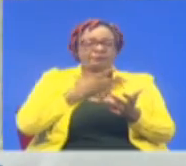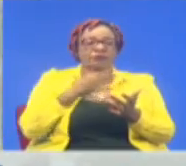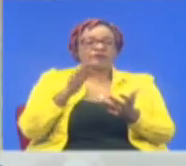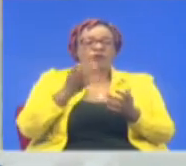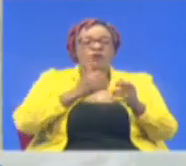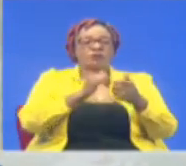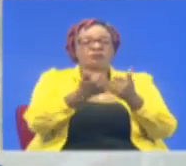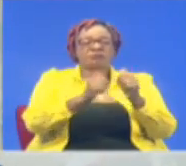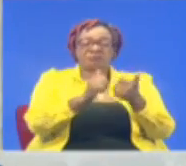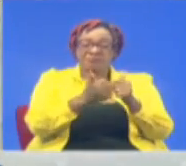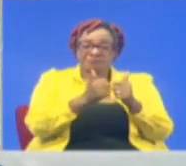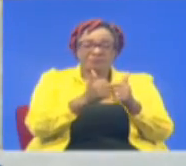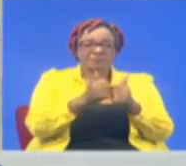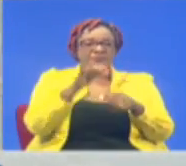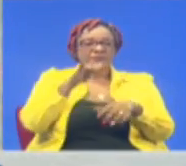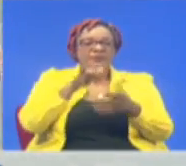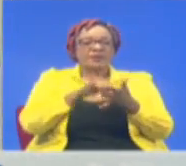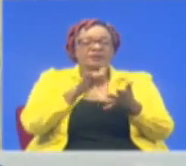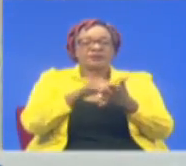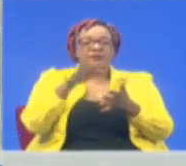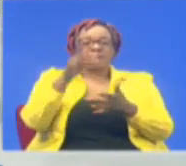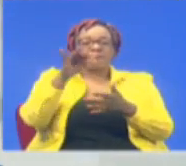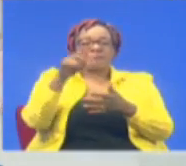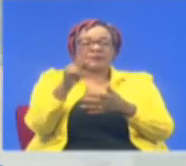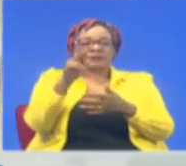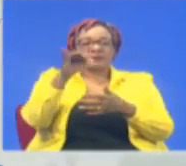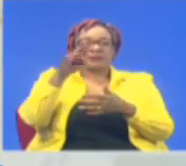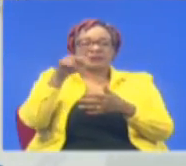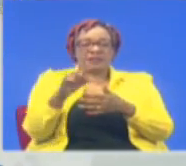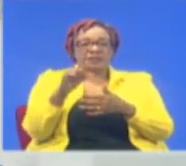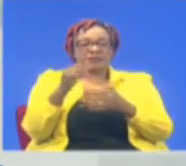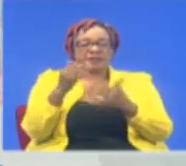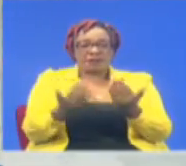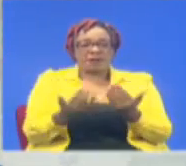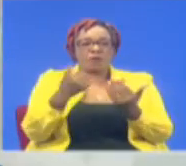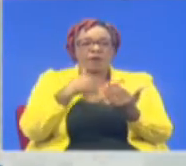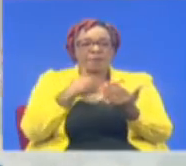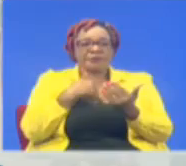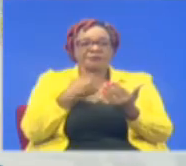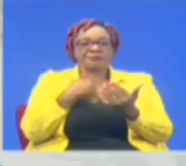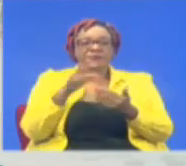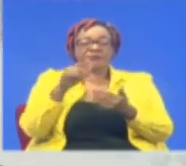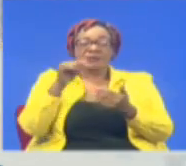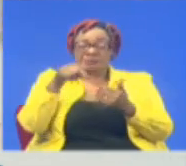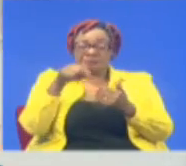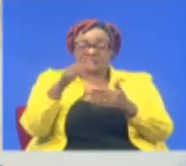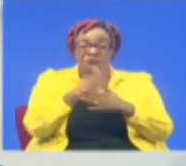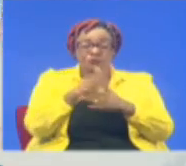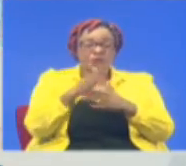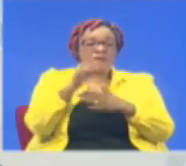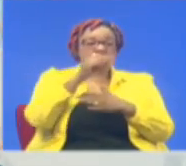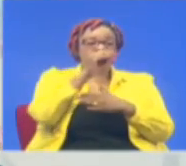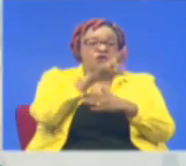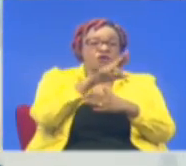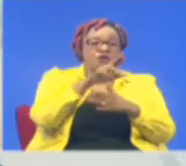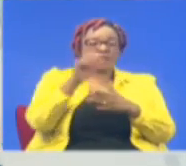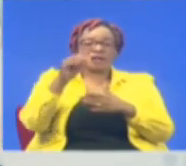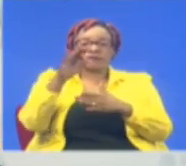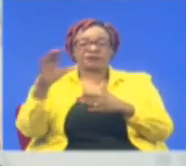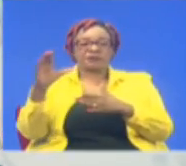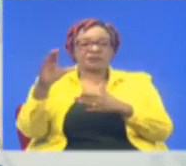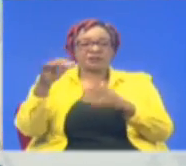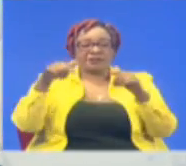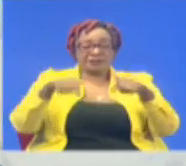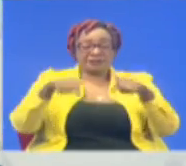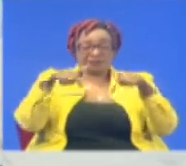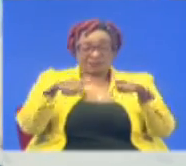ya Kenya, ligi ya Betking, inapigwa hapa Mashemeji Derby kati ya Gor Mahia na AFC Leopards katika uwanja huu wa kimataifa